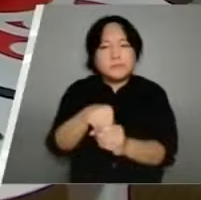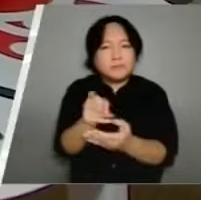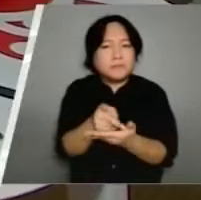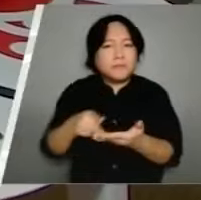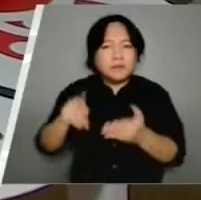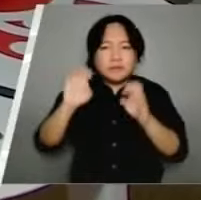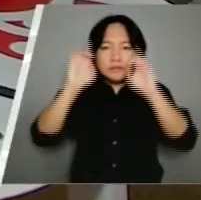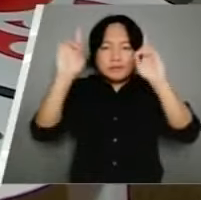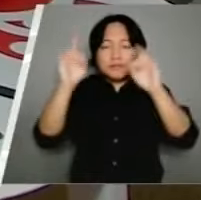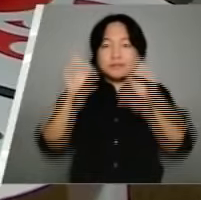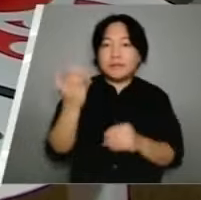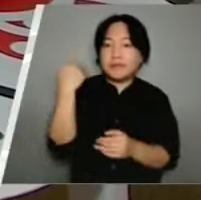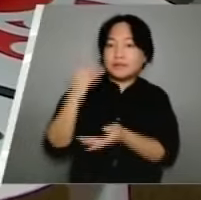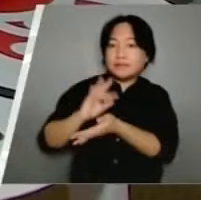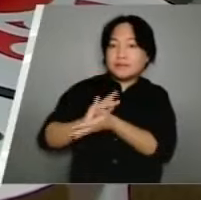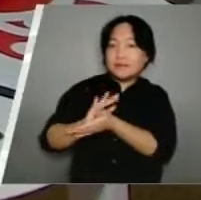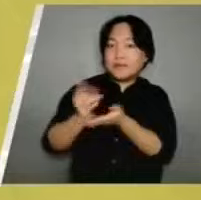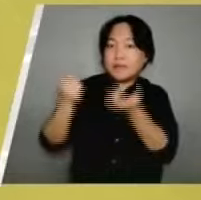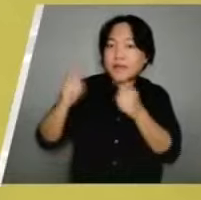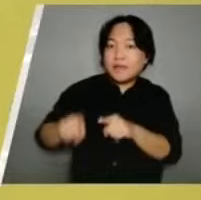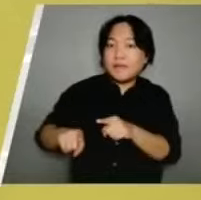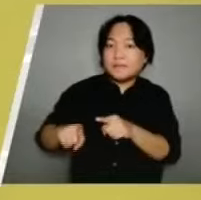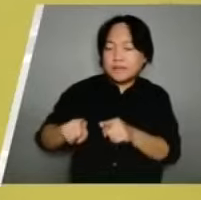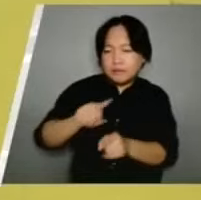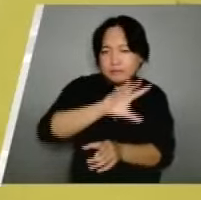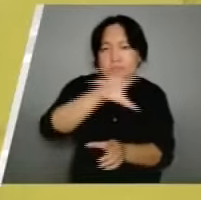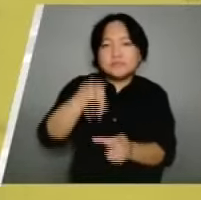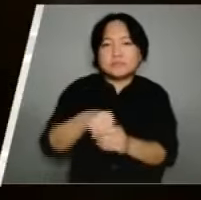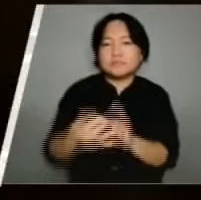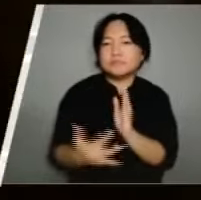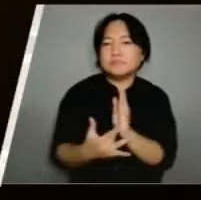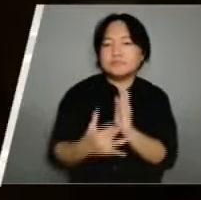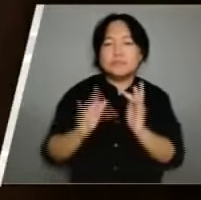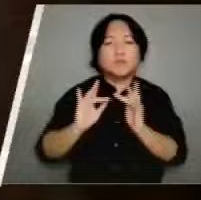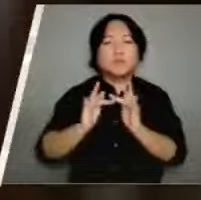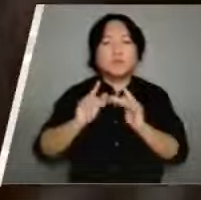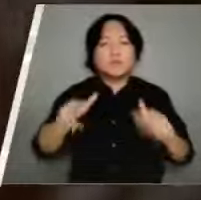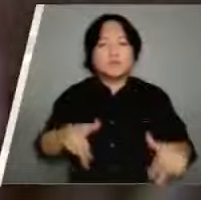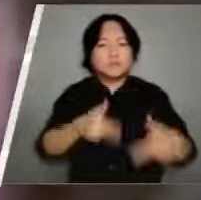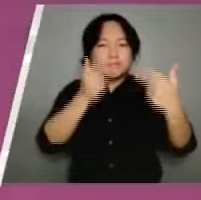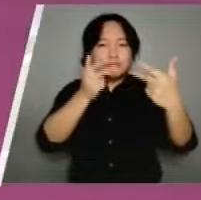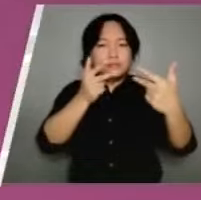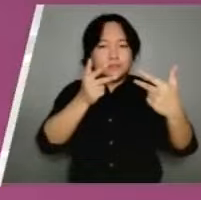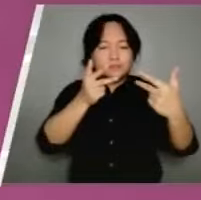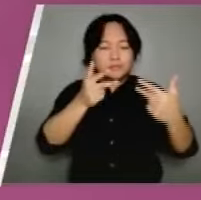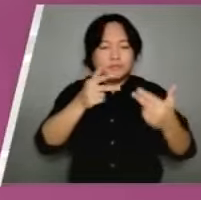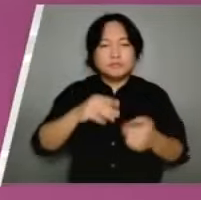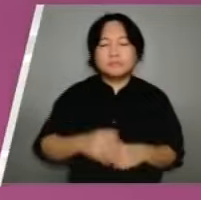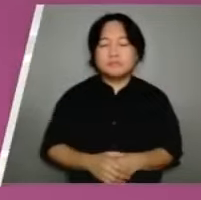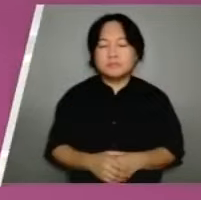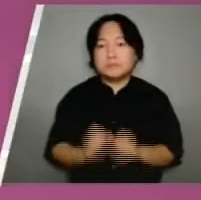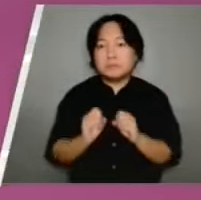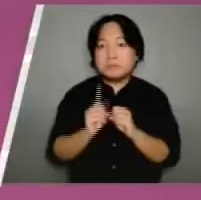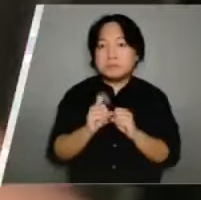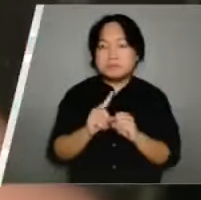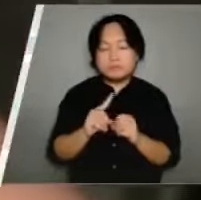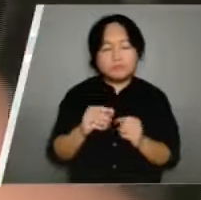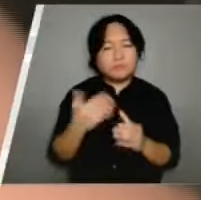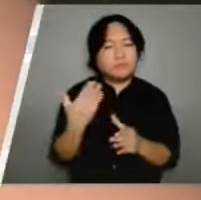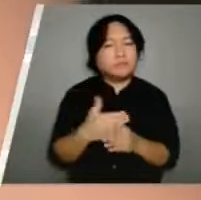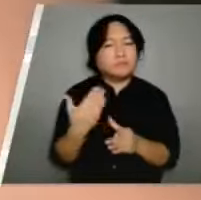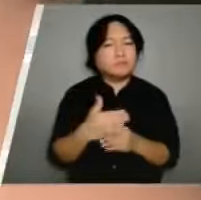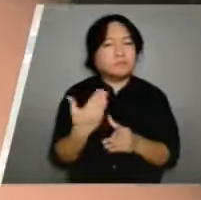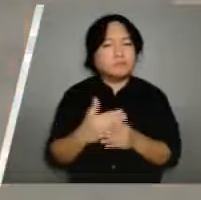magka-pandemic, kung kailan malawakang ipinatupad ang online learning. Pero ang mga gadget, nakagugulo rin daw sa pag-aaral ng